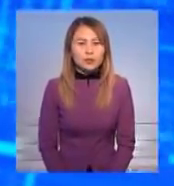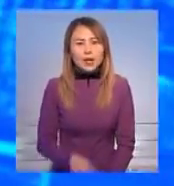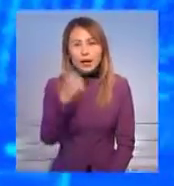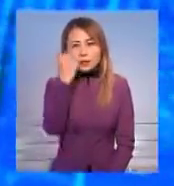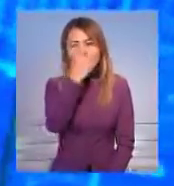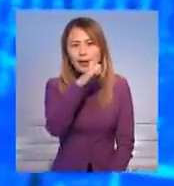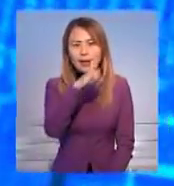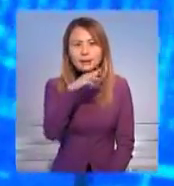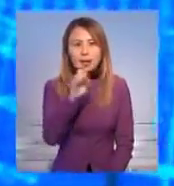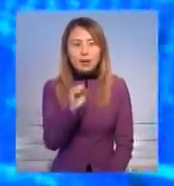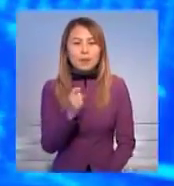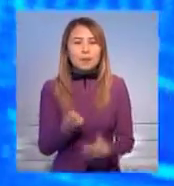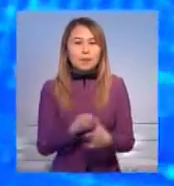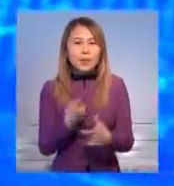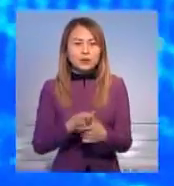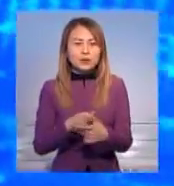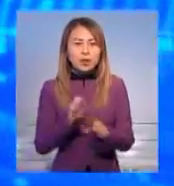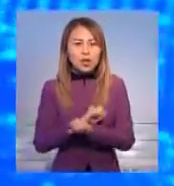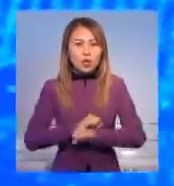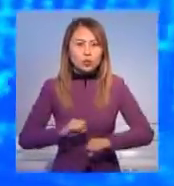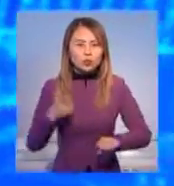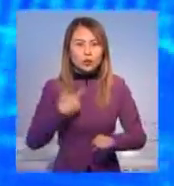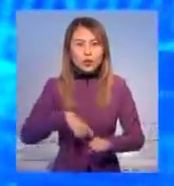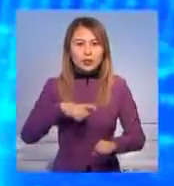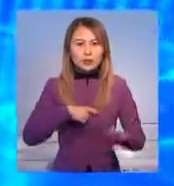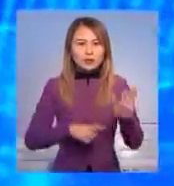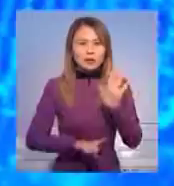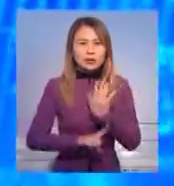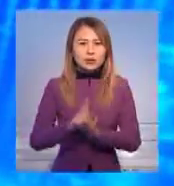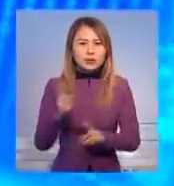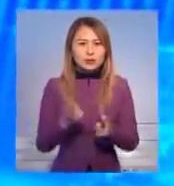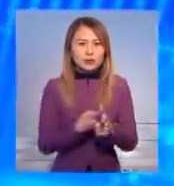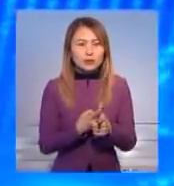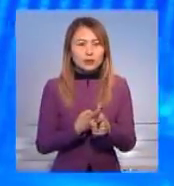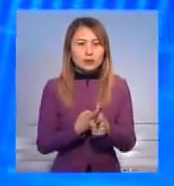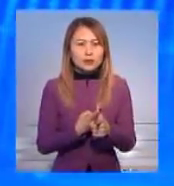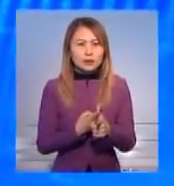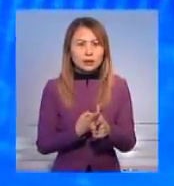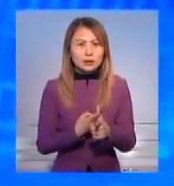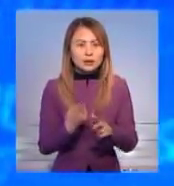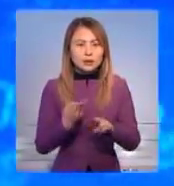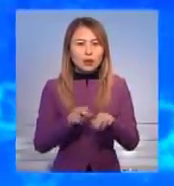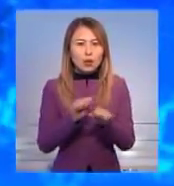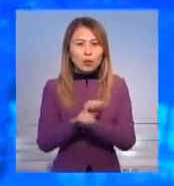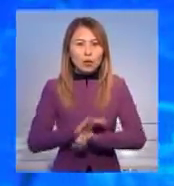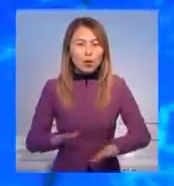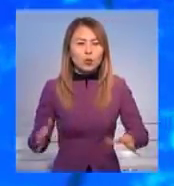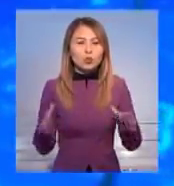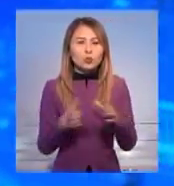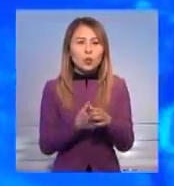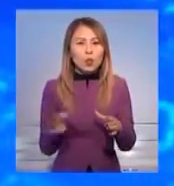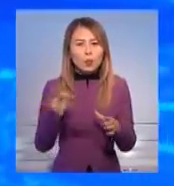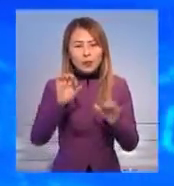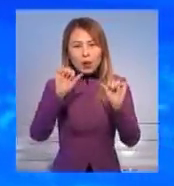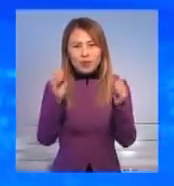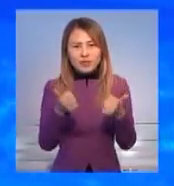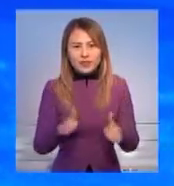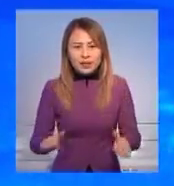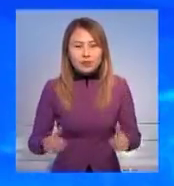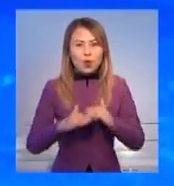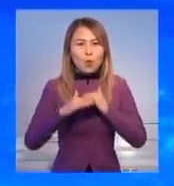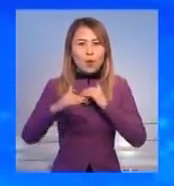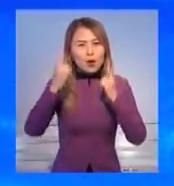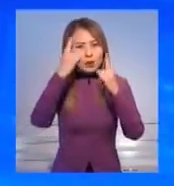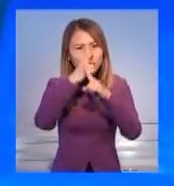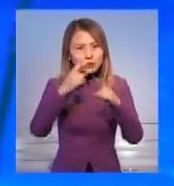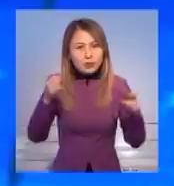Ал Испаниядағы ЭТА бастық ланкестік ұйымы өзінің таралатыны туралы мәлімдеді. Қарулы топтың бұл туралы ресми хаты жергілікті